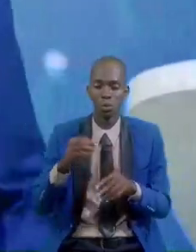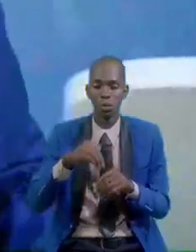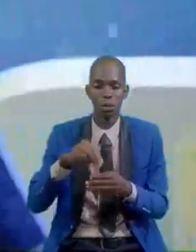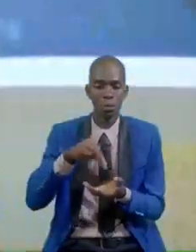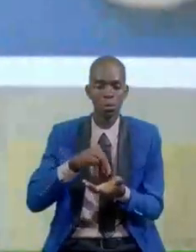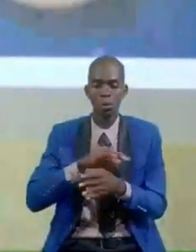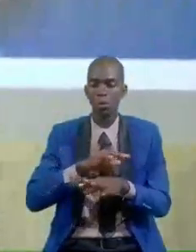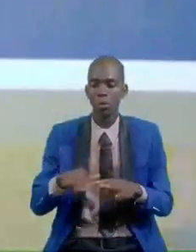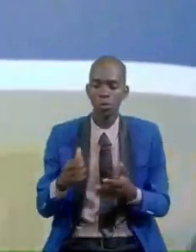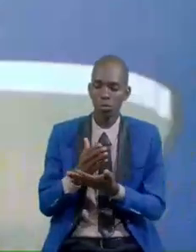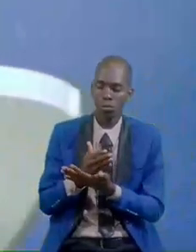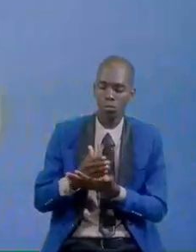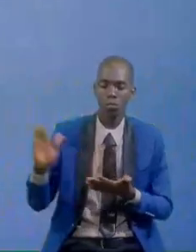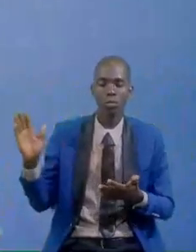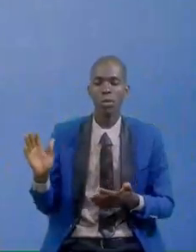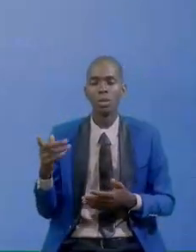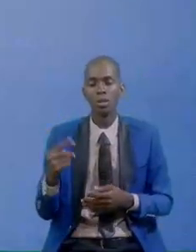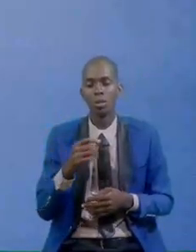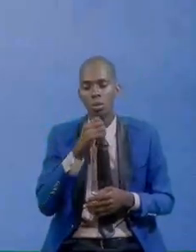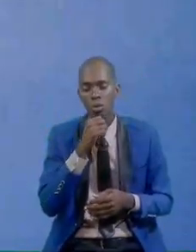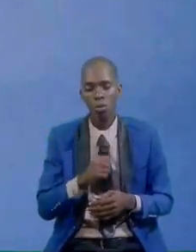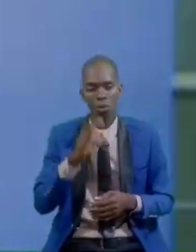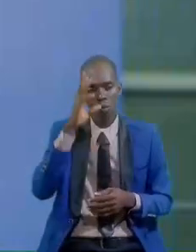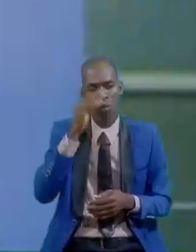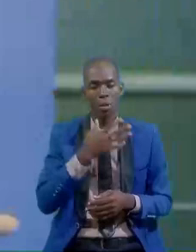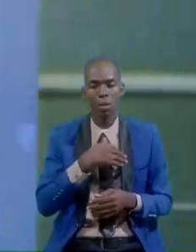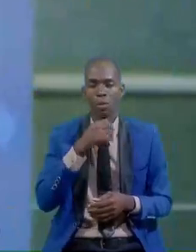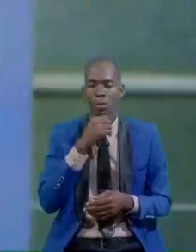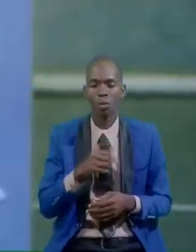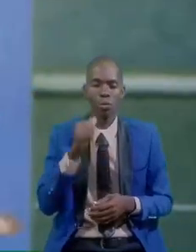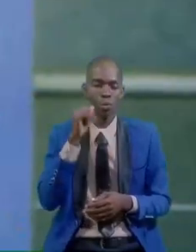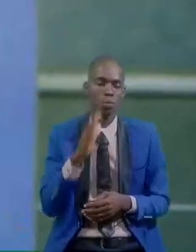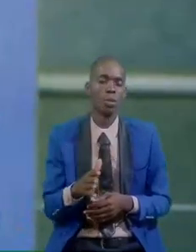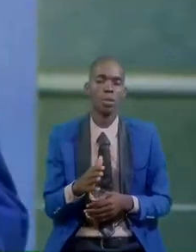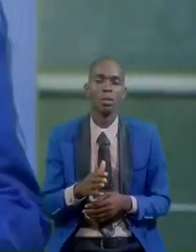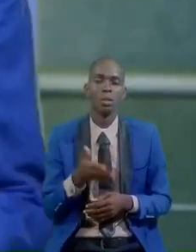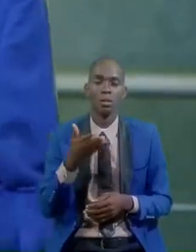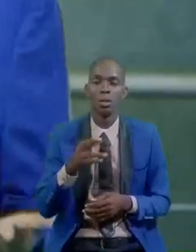le monde ne jette pas leurs vieillards et leurs vieilles.